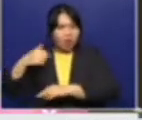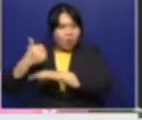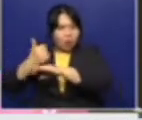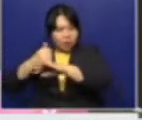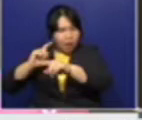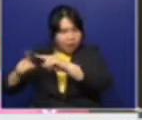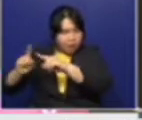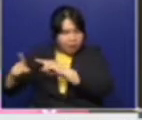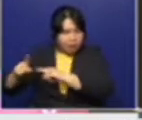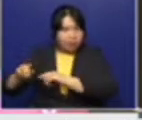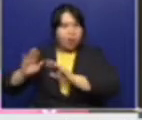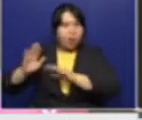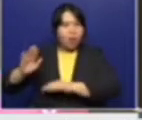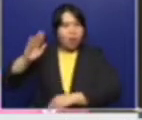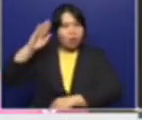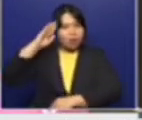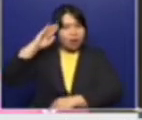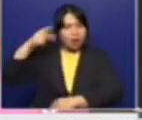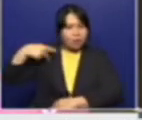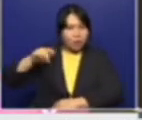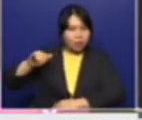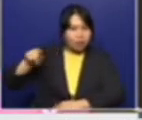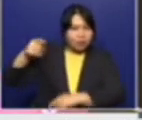ก็คือท่านนายกรัฐมนตรี